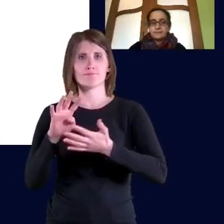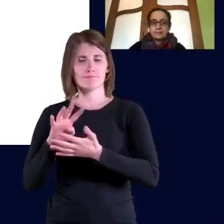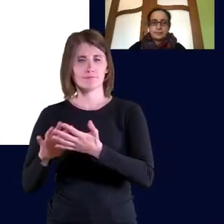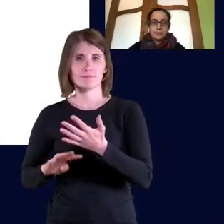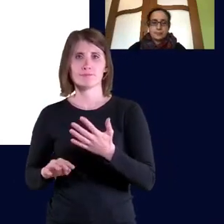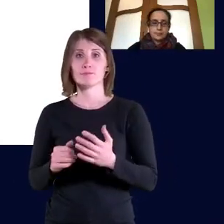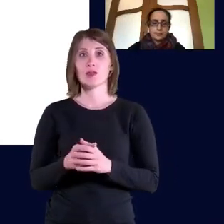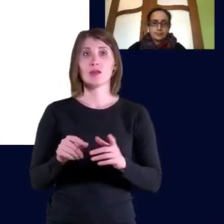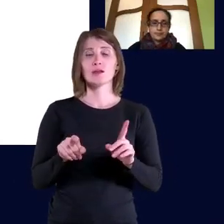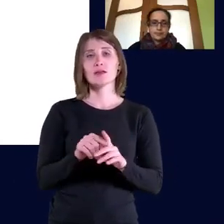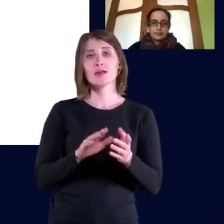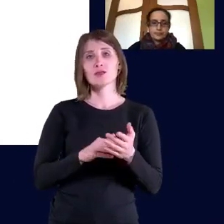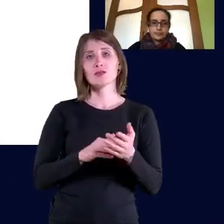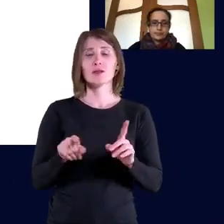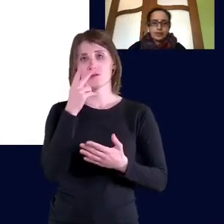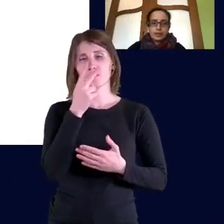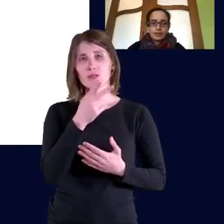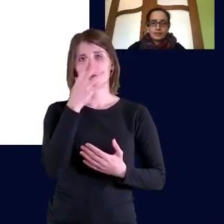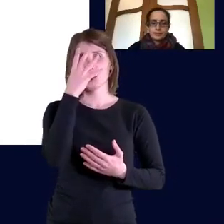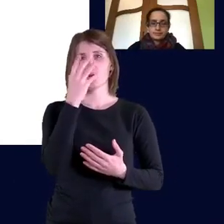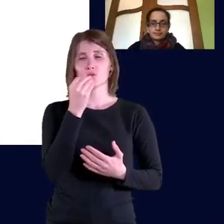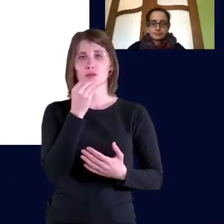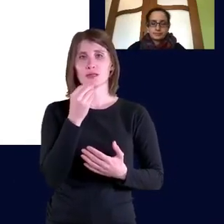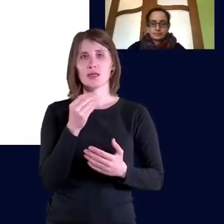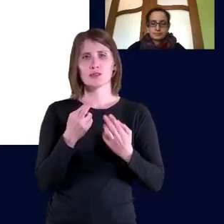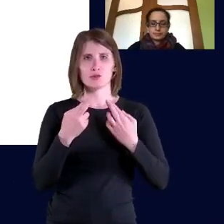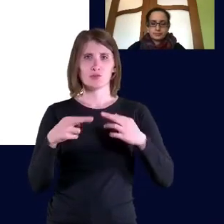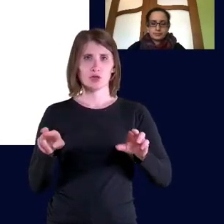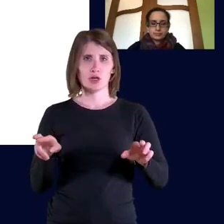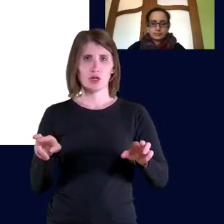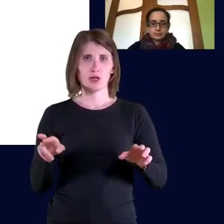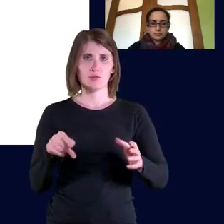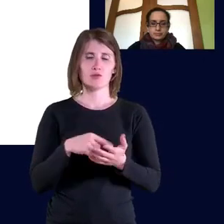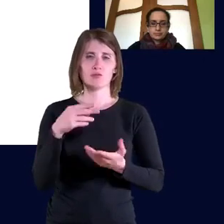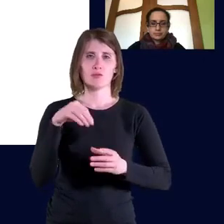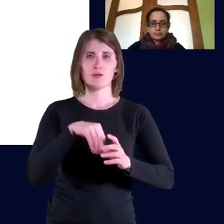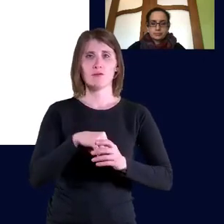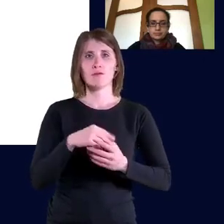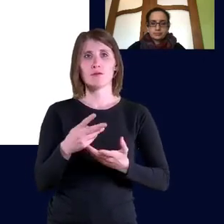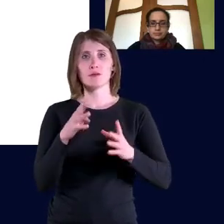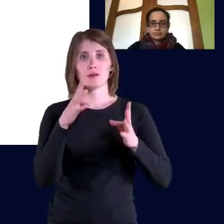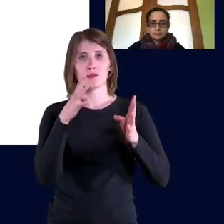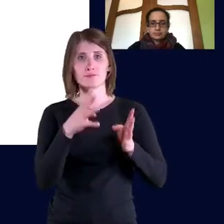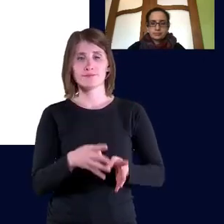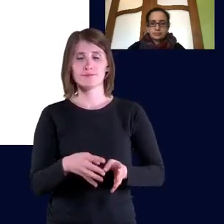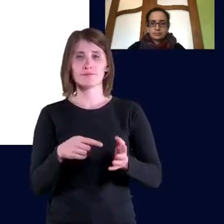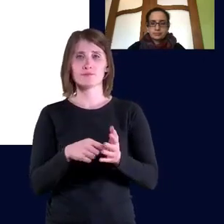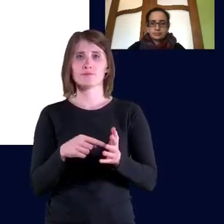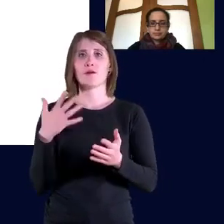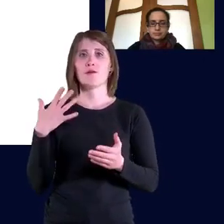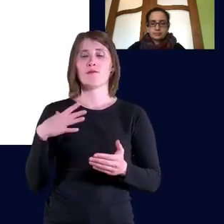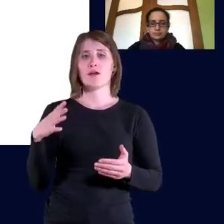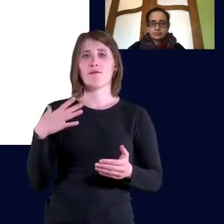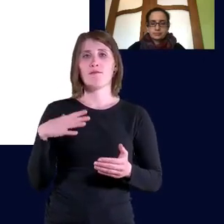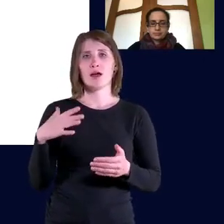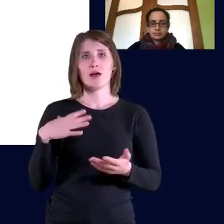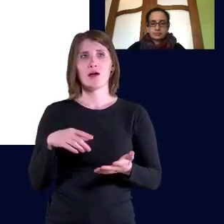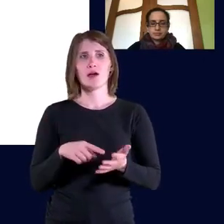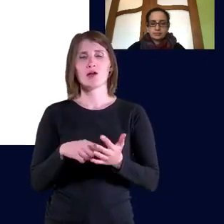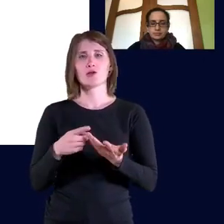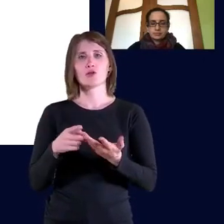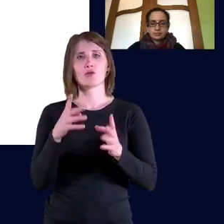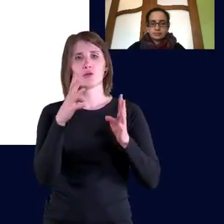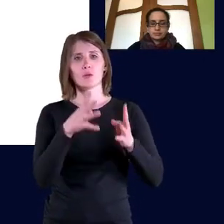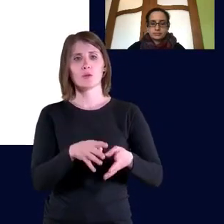ilustracjach przedmiotów to tutaj w opisach uwzględniamy ich